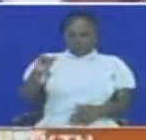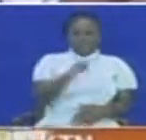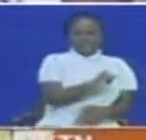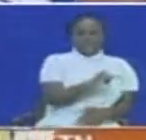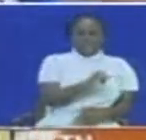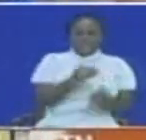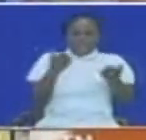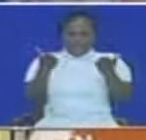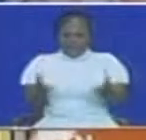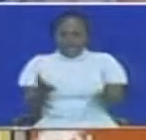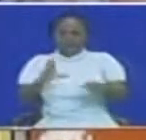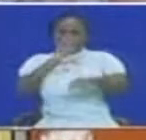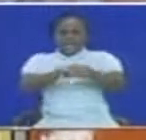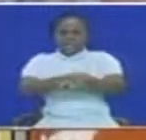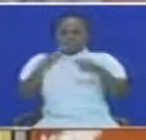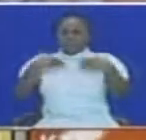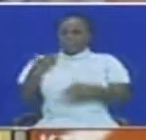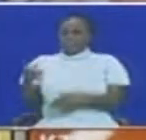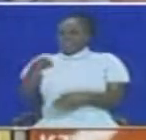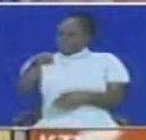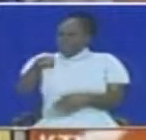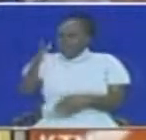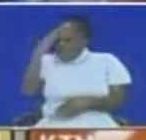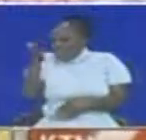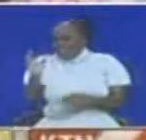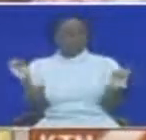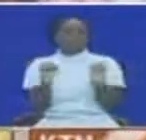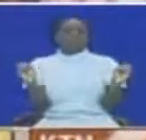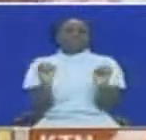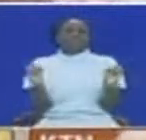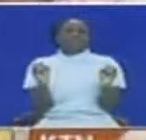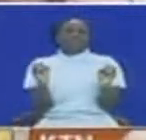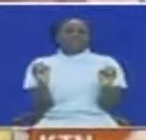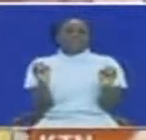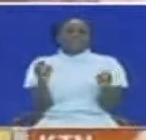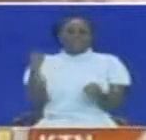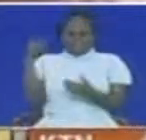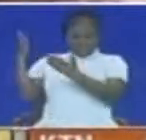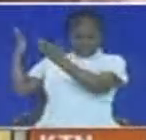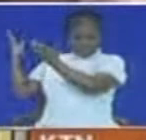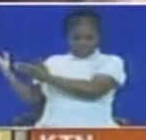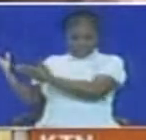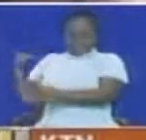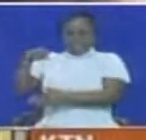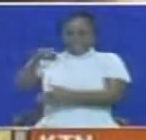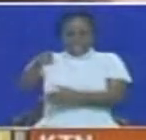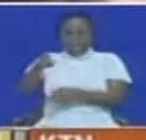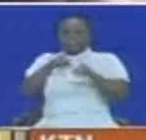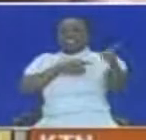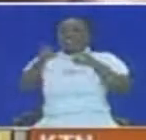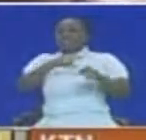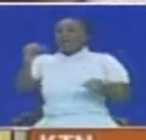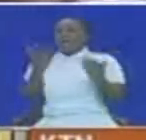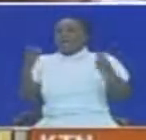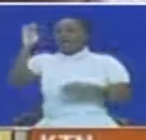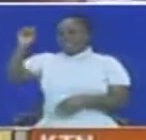Ndio sasa tukapata watu wako hapa, lakini haungejua kuna watu wako huko ndani. Yadewa jamaa hao walikuwa njiani kuelekea Afrika